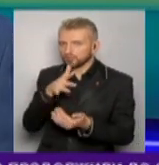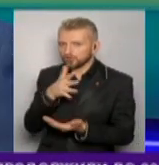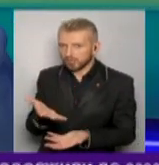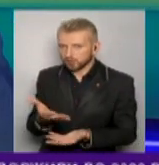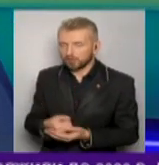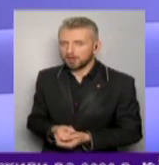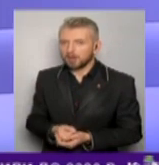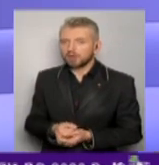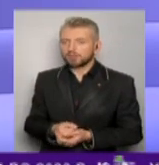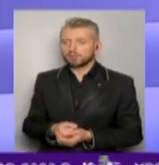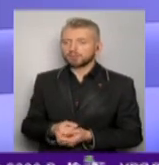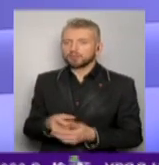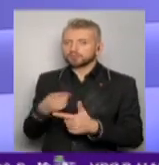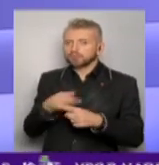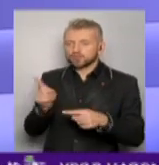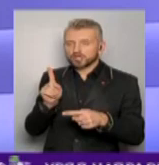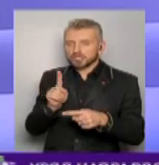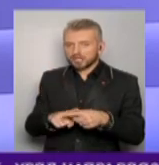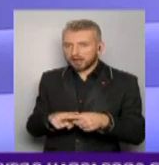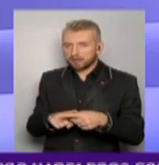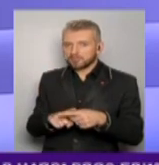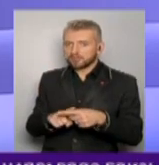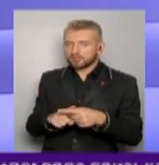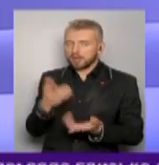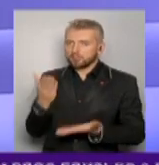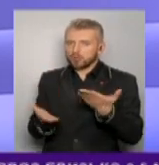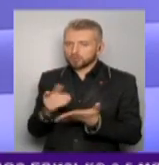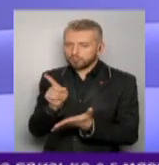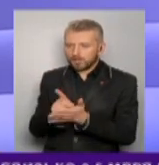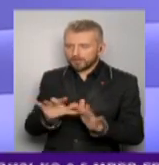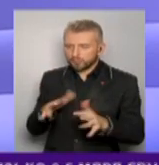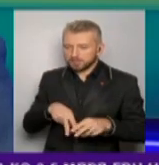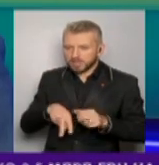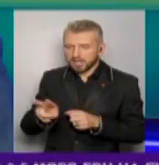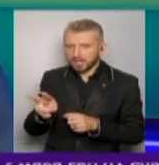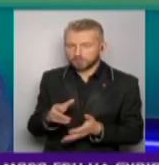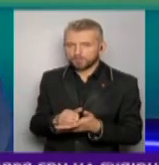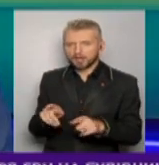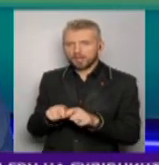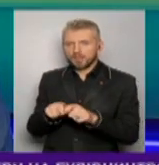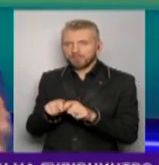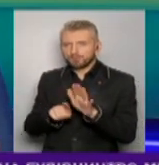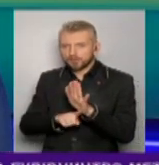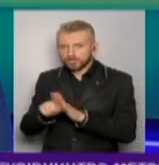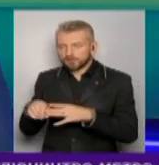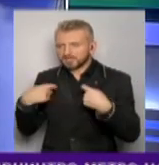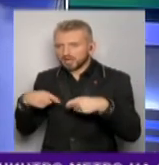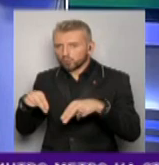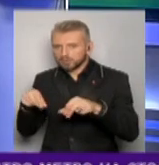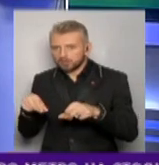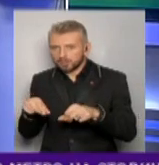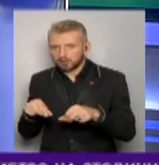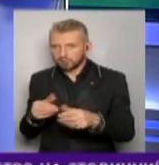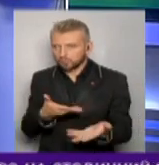найближчим часом. Да. Чи цей процес можливо мав би відбуватися паралельно? Відкрився ринок землі? Ні, і, будь ласка, люди, ніхто